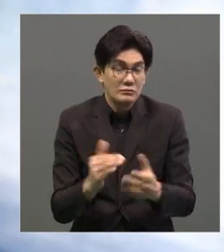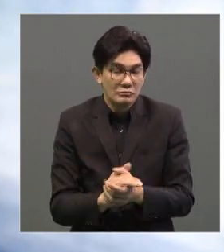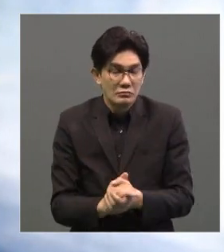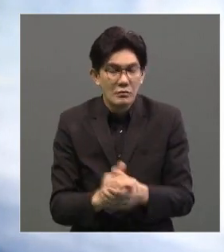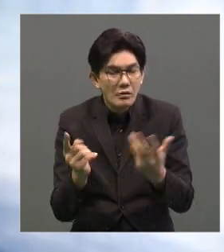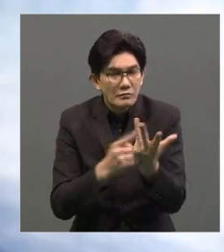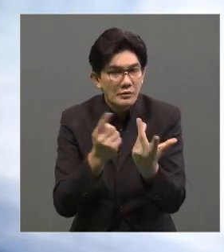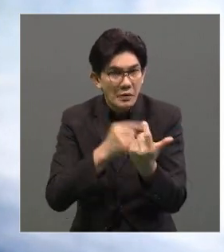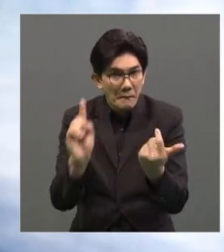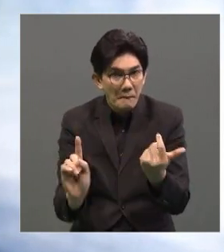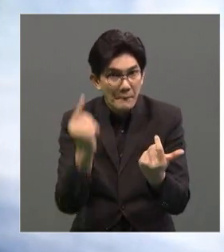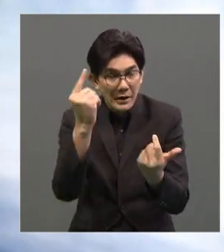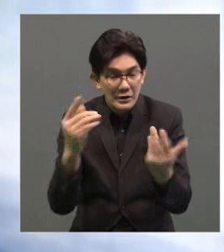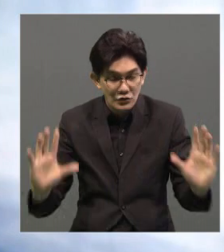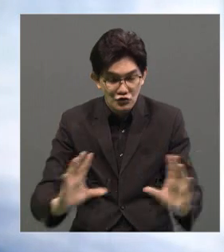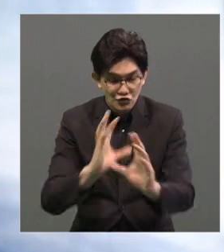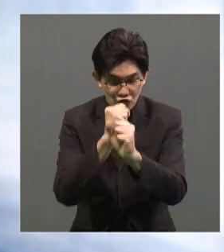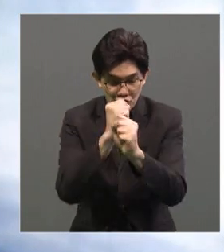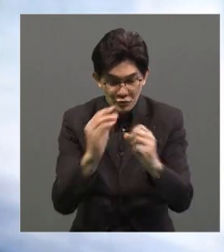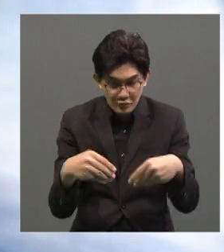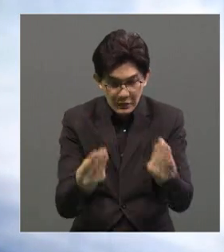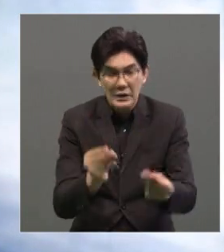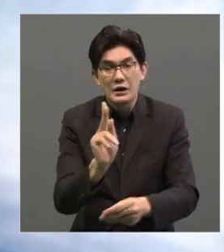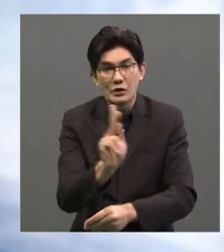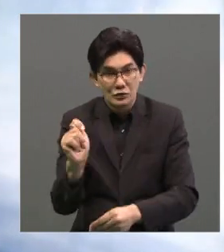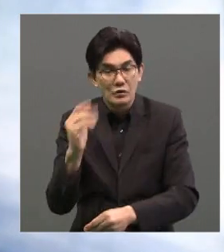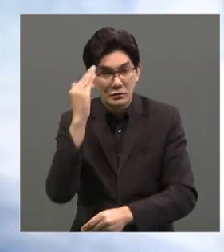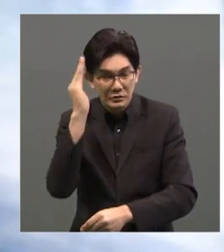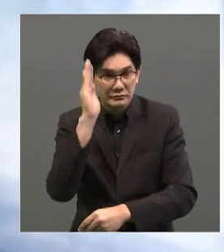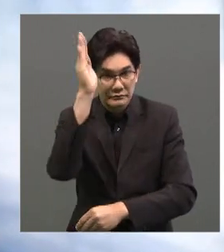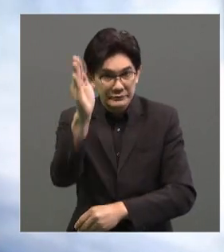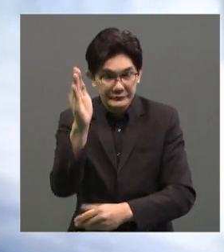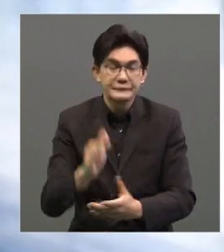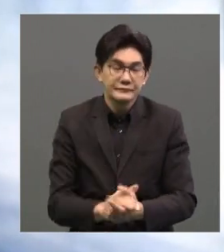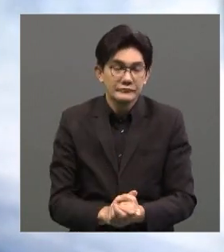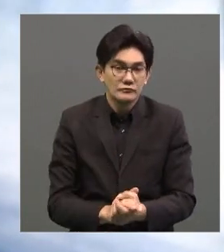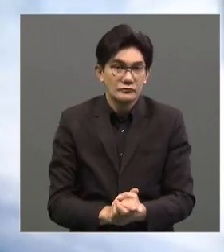หลังจากนับคะแนนใหม่แล้วก็จะสรุปผลให้กกต.ได้รับทราบต่อไปค่ะ